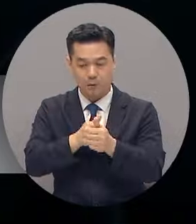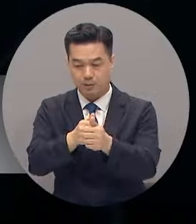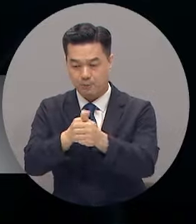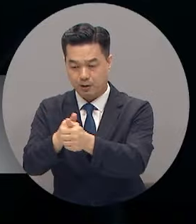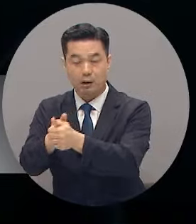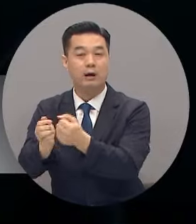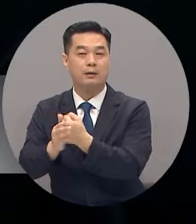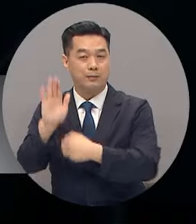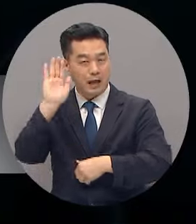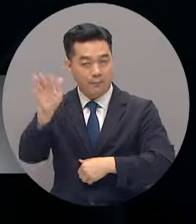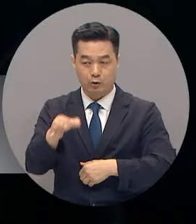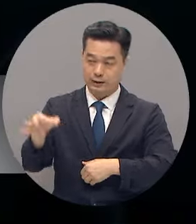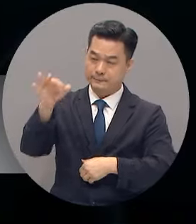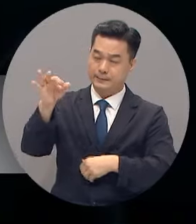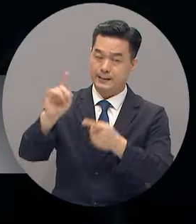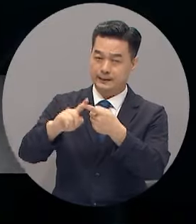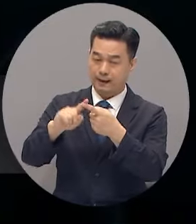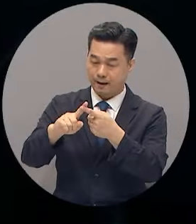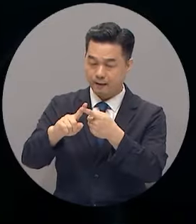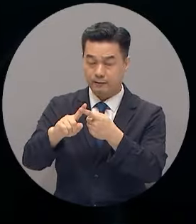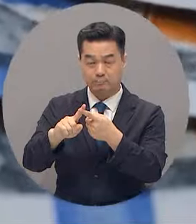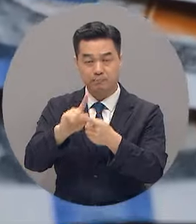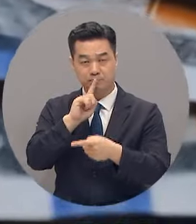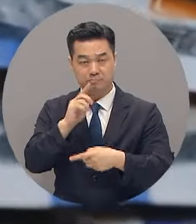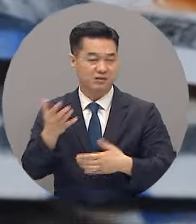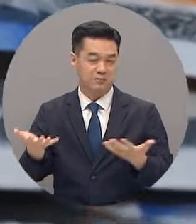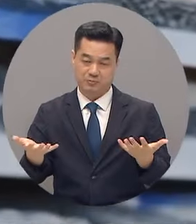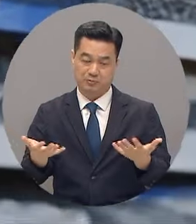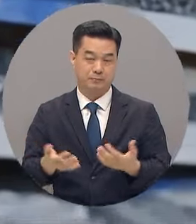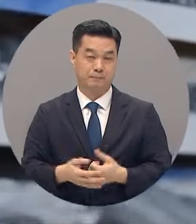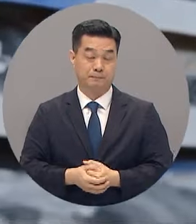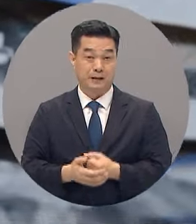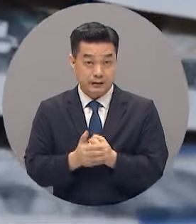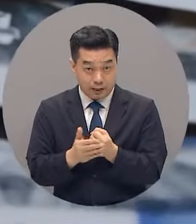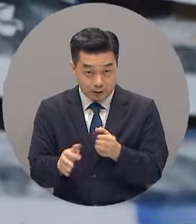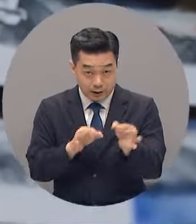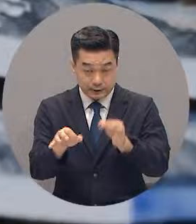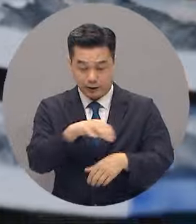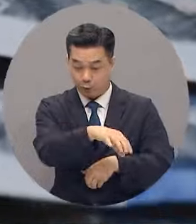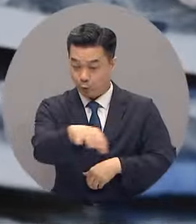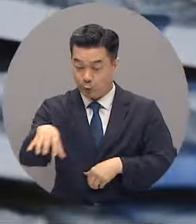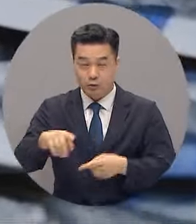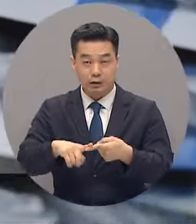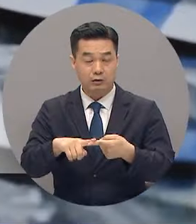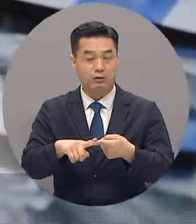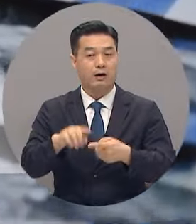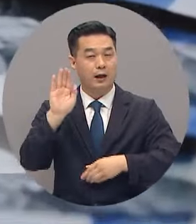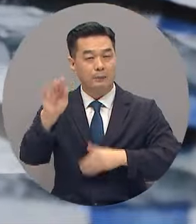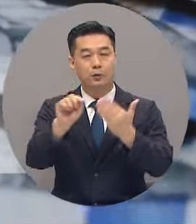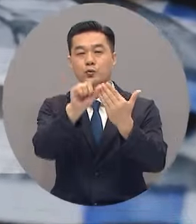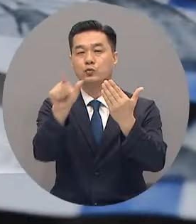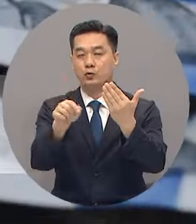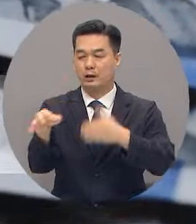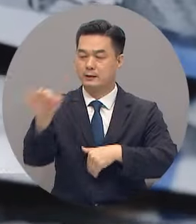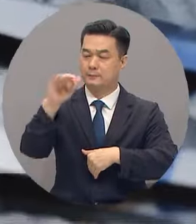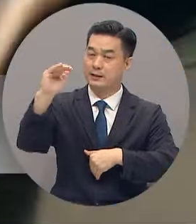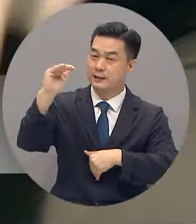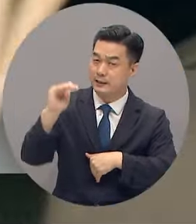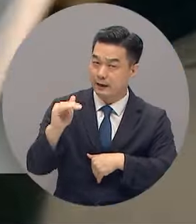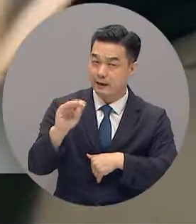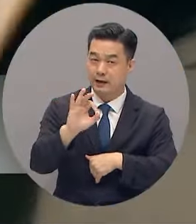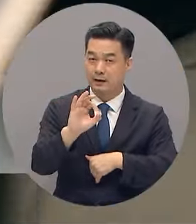향후 금리 경로에 대한 힌트는 주지 않았습니다 그럼에도 시장에서는 적어도 9월 금리 인학 카드가